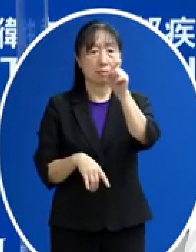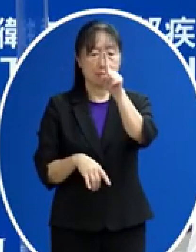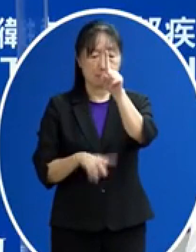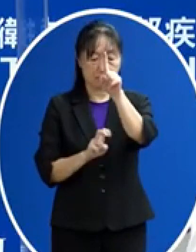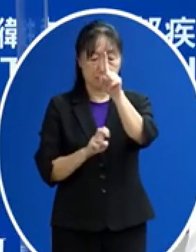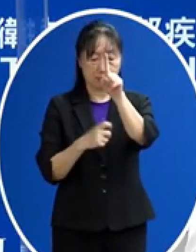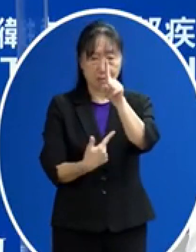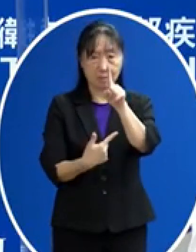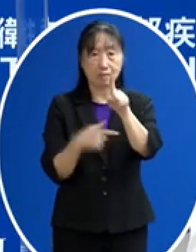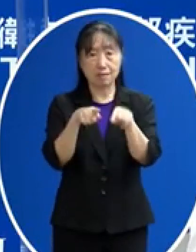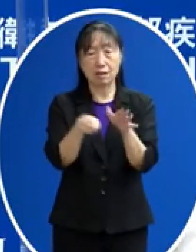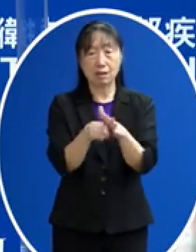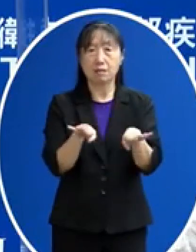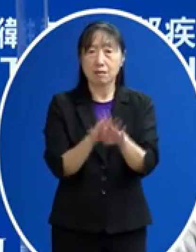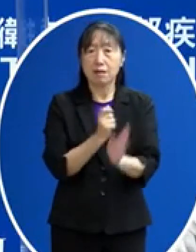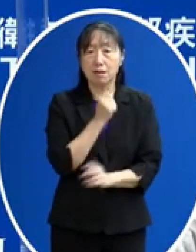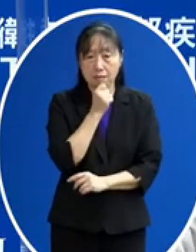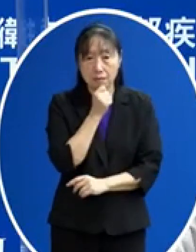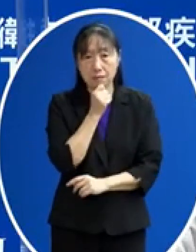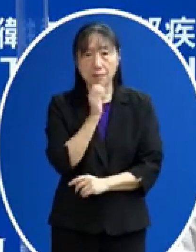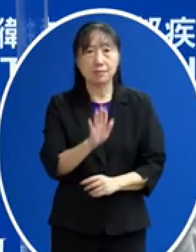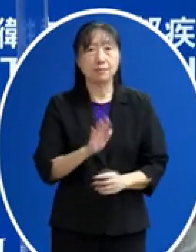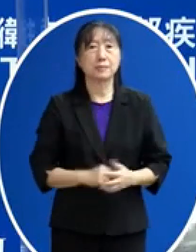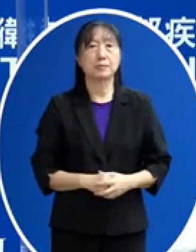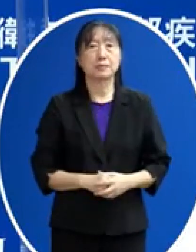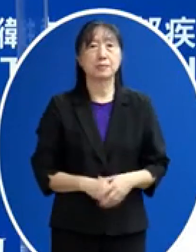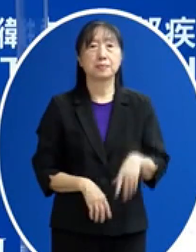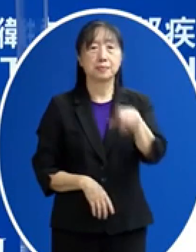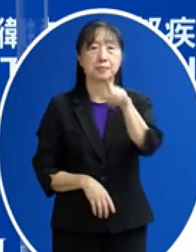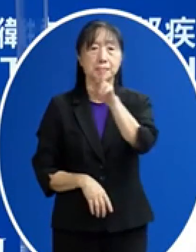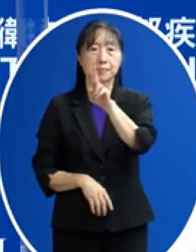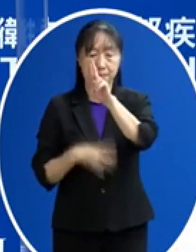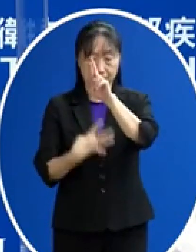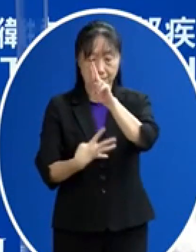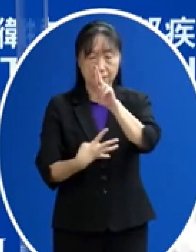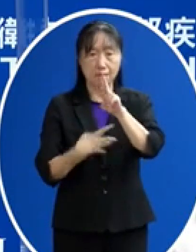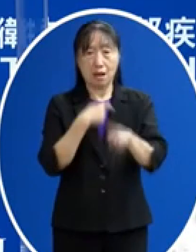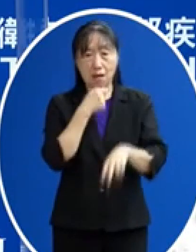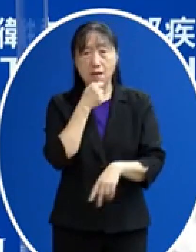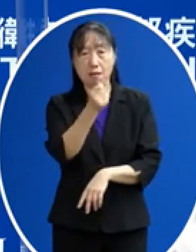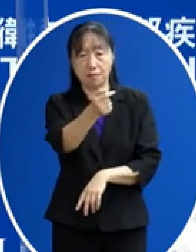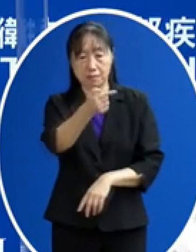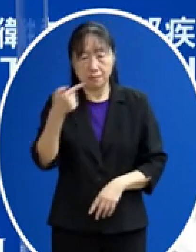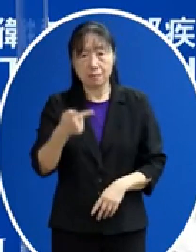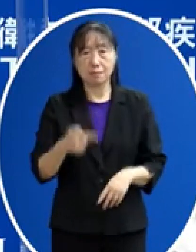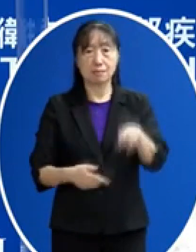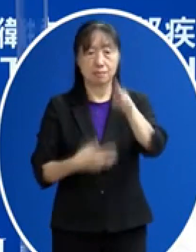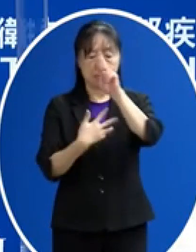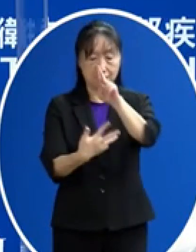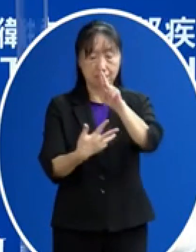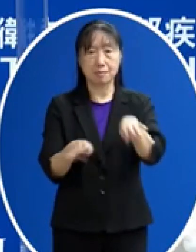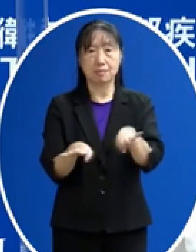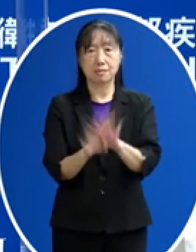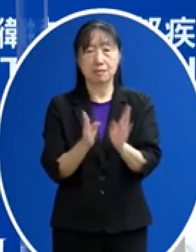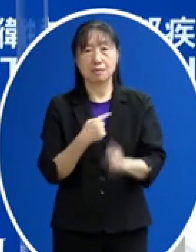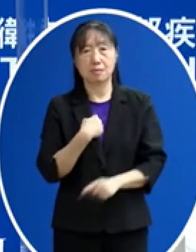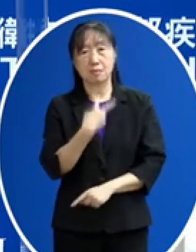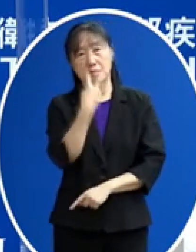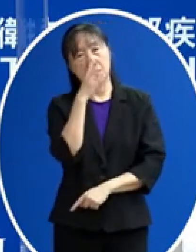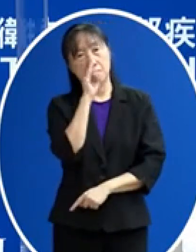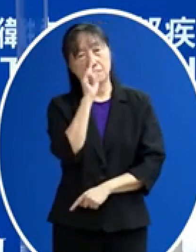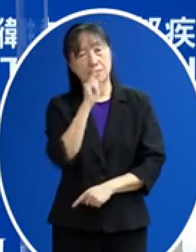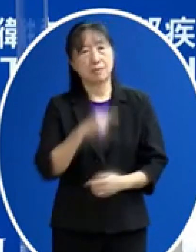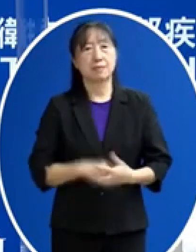开始出现轻微的咳嗽，那12月4日咳嗽加剧，12月8日出现嗅味觉的异